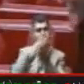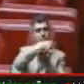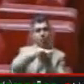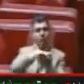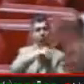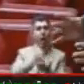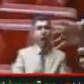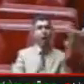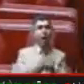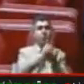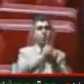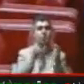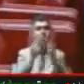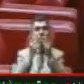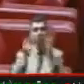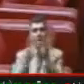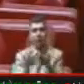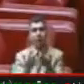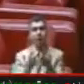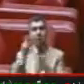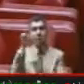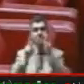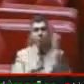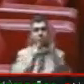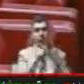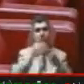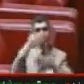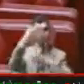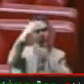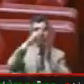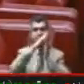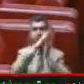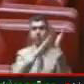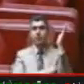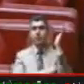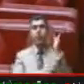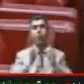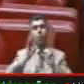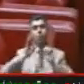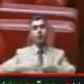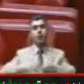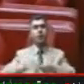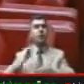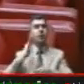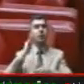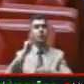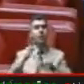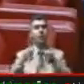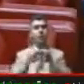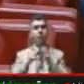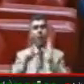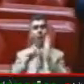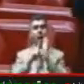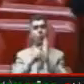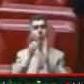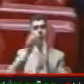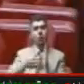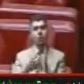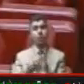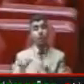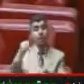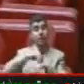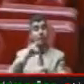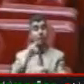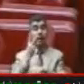المواطن، إلى المقاولة، إلى أرض الواقع، ليشعر المواطن فعلا بنجاعة هذه السياسات العمومية.